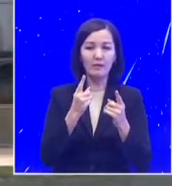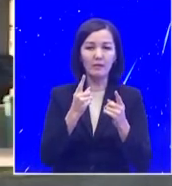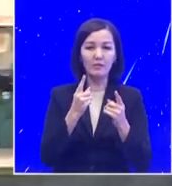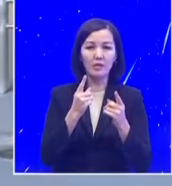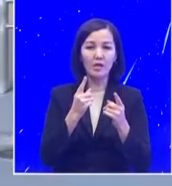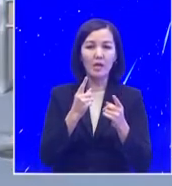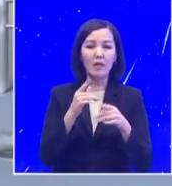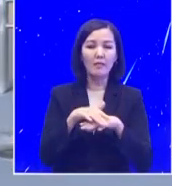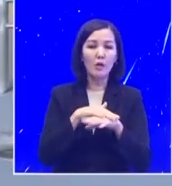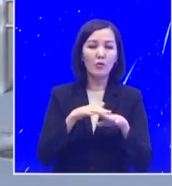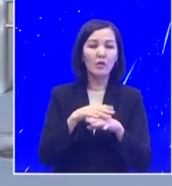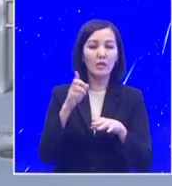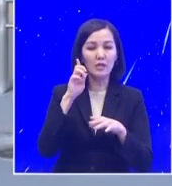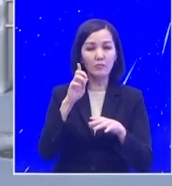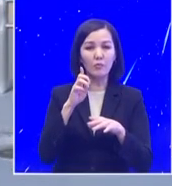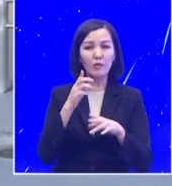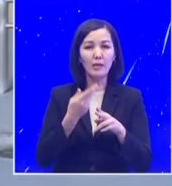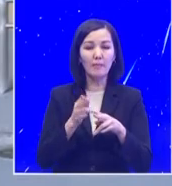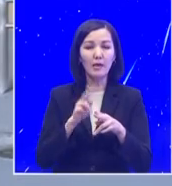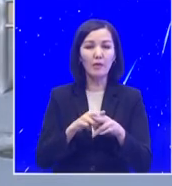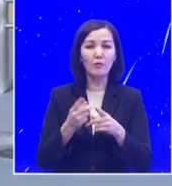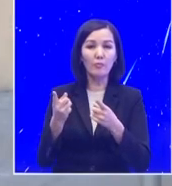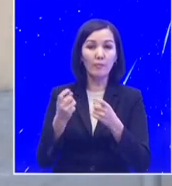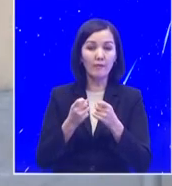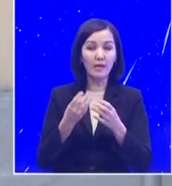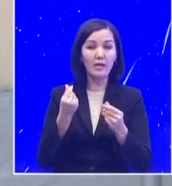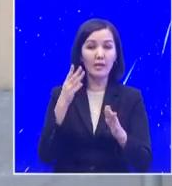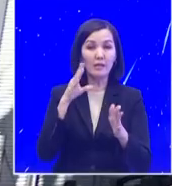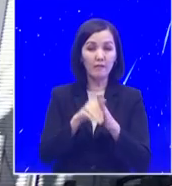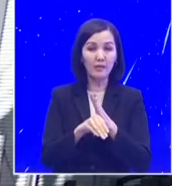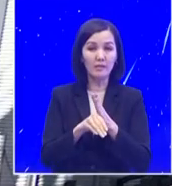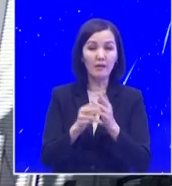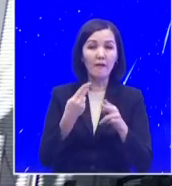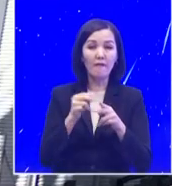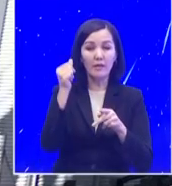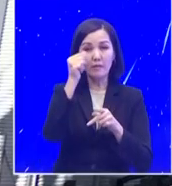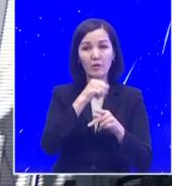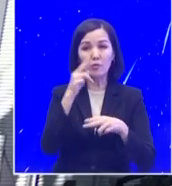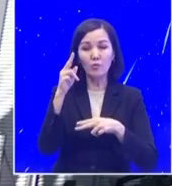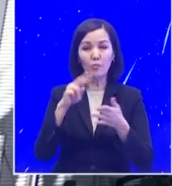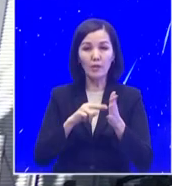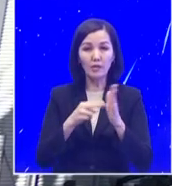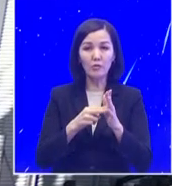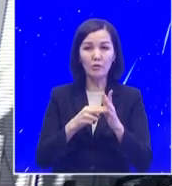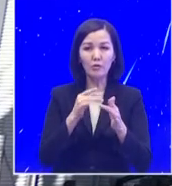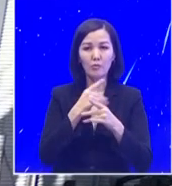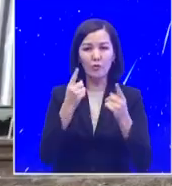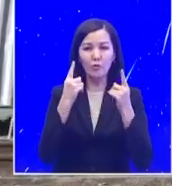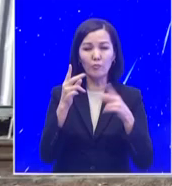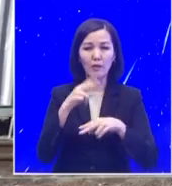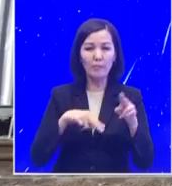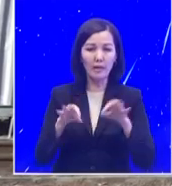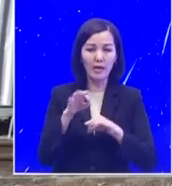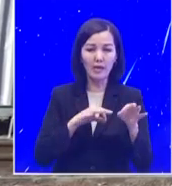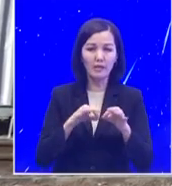Китайской Народной Республикой. А потому край привлекателен для инвесторов. В этом году в регионе планируется реализовать ряд крупных проектов,